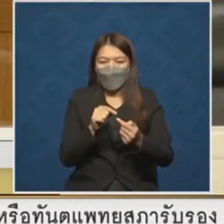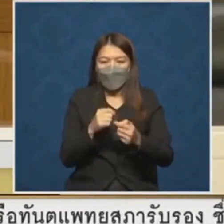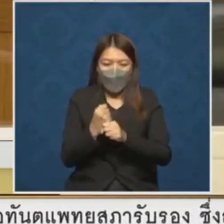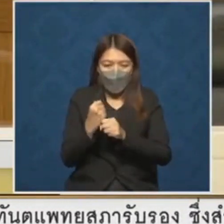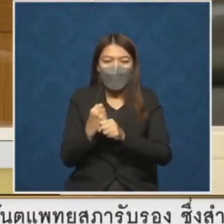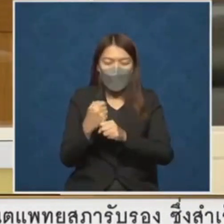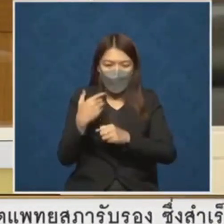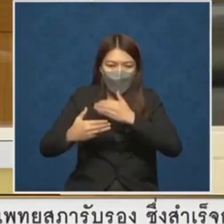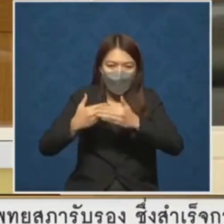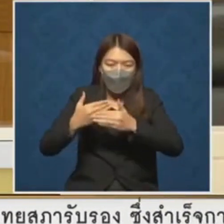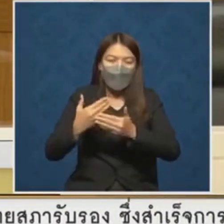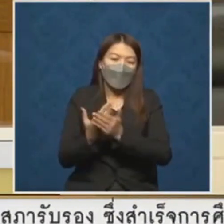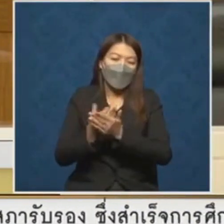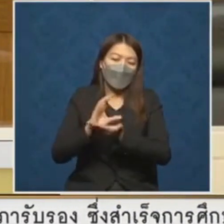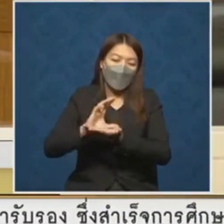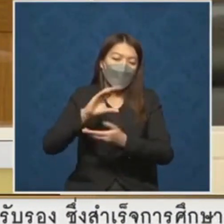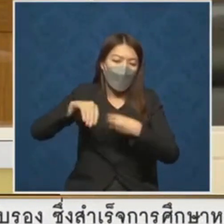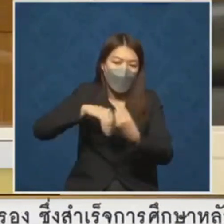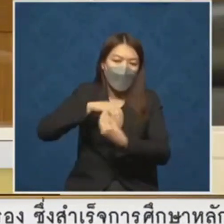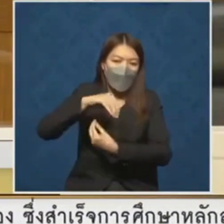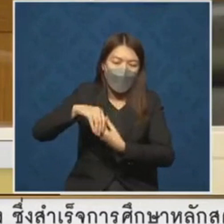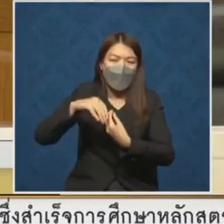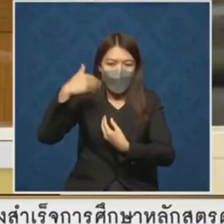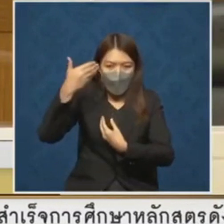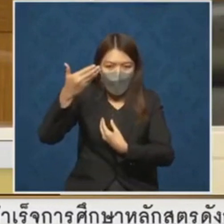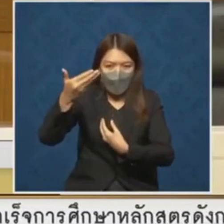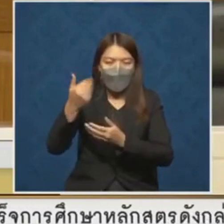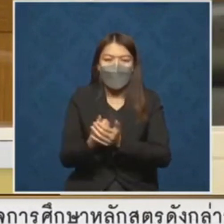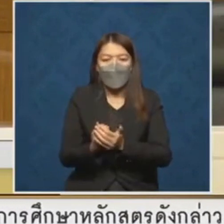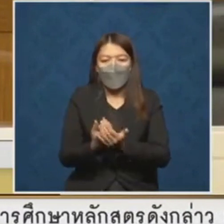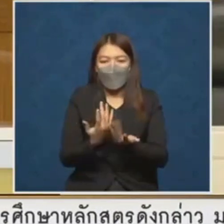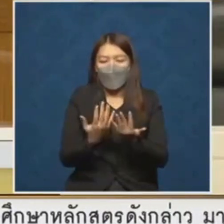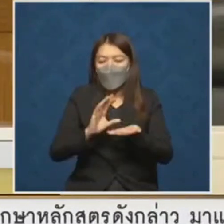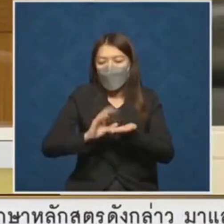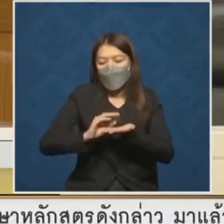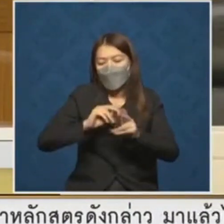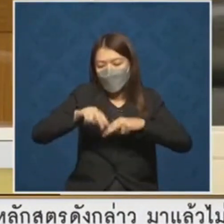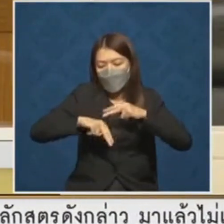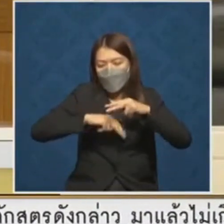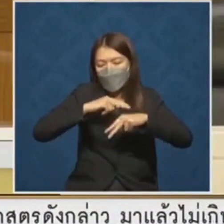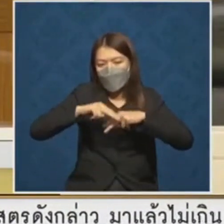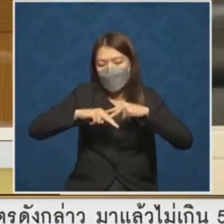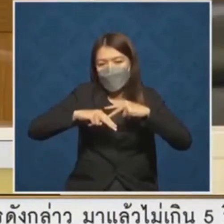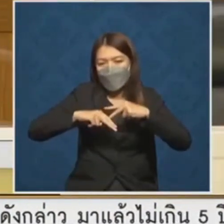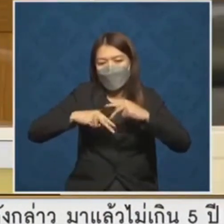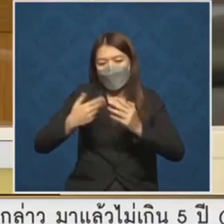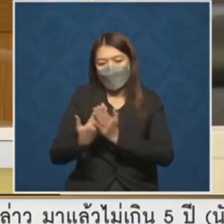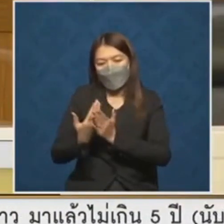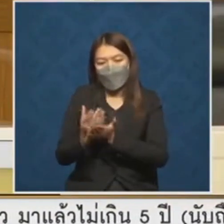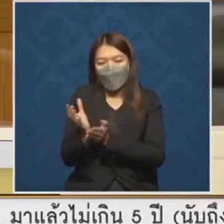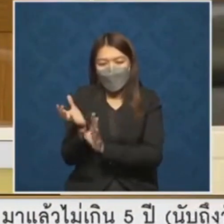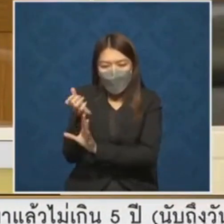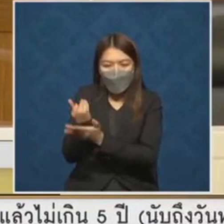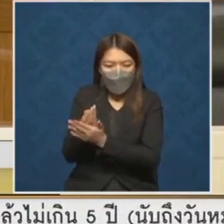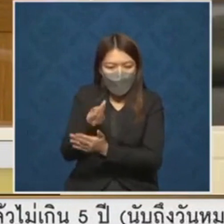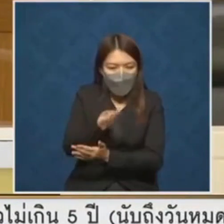ฟ้าชีวะหมเพิมมากขึ้นให้คามรมมระหางภาครัและเอกชนอีกประเด็นึง เมื่อวานนี้ มีก